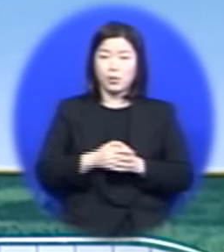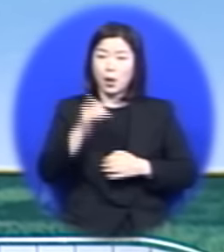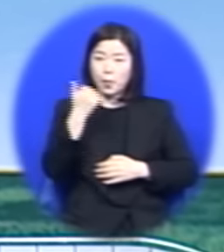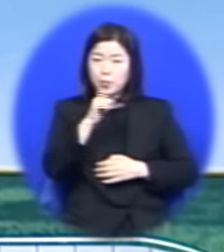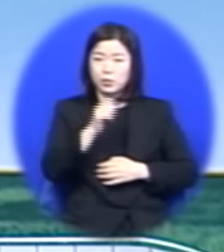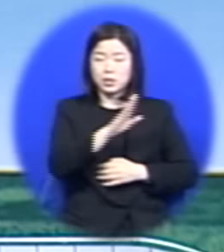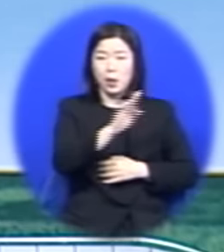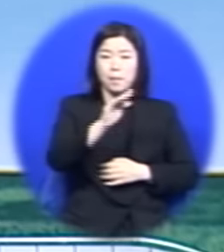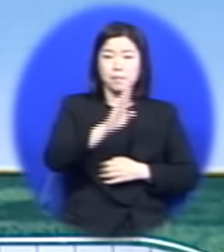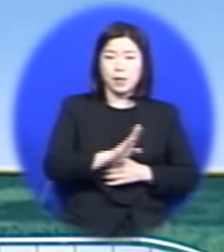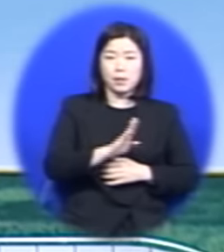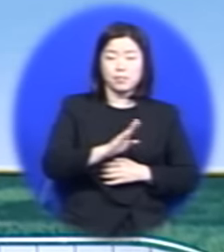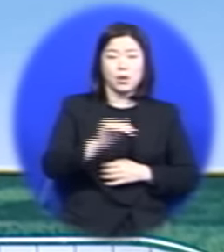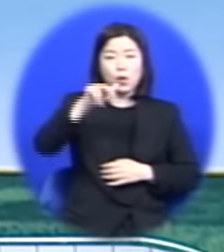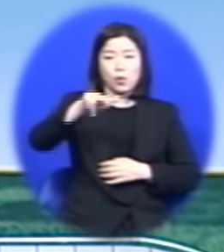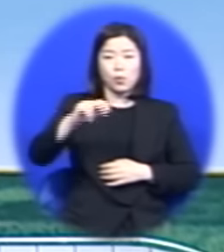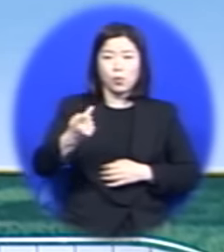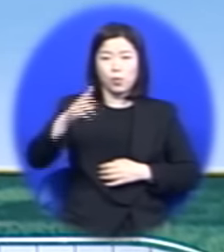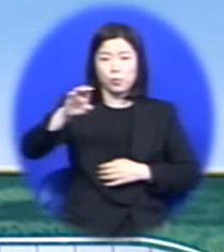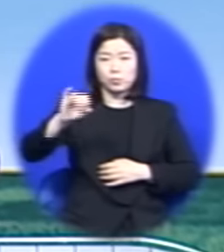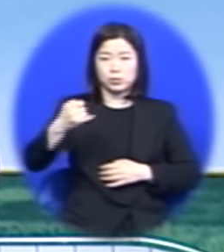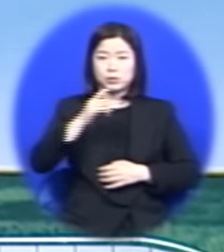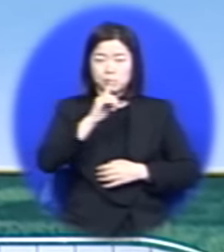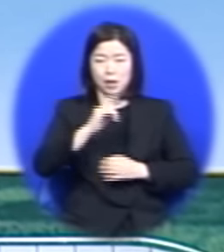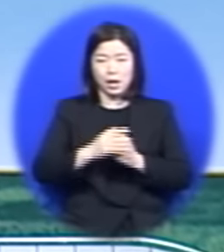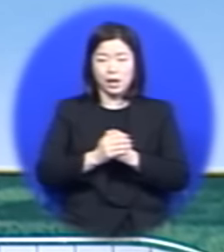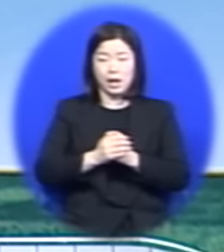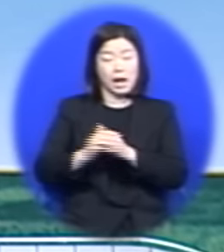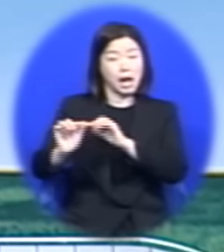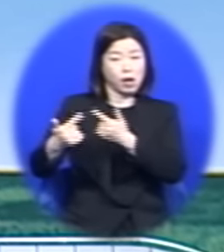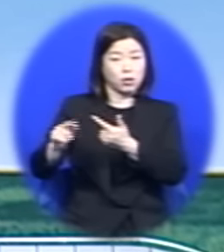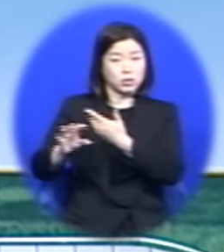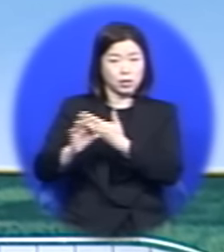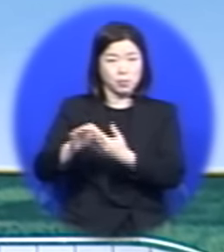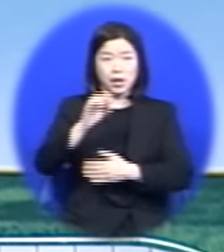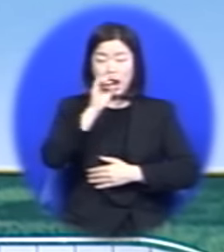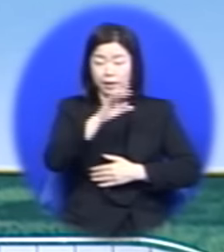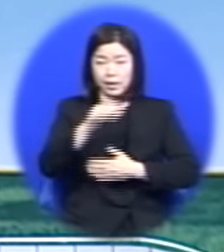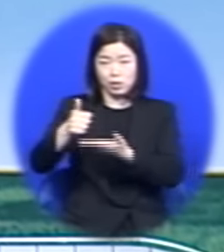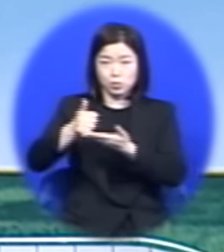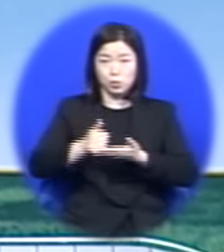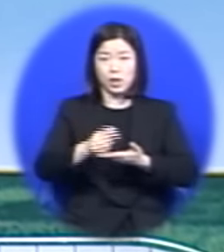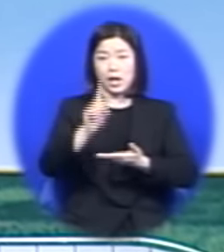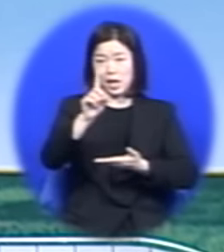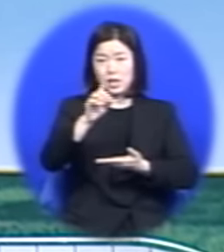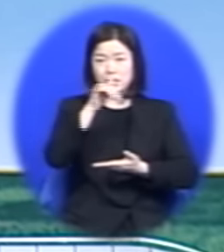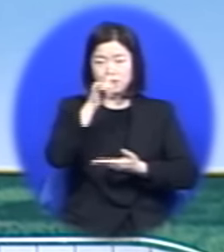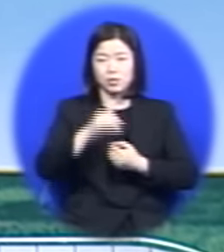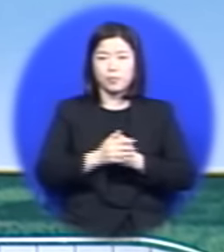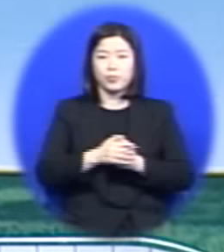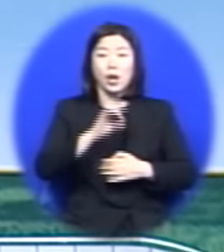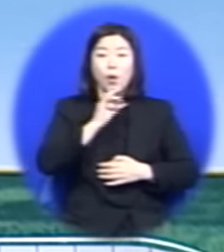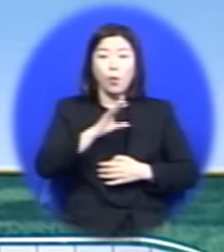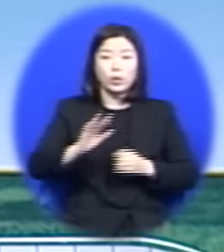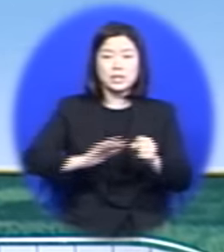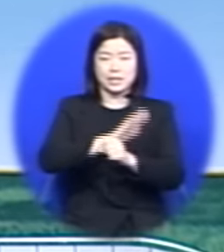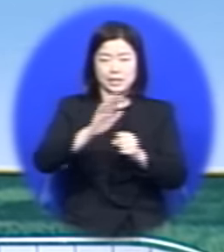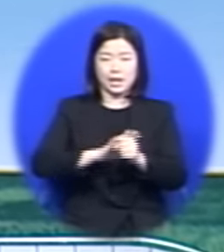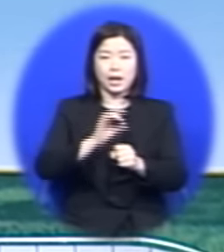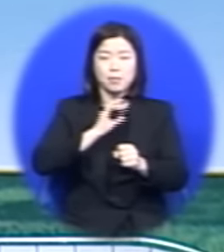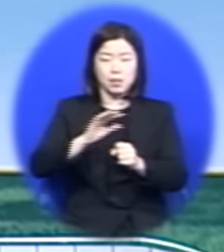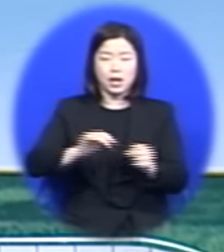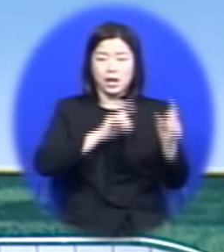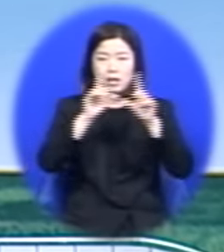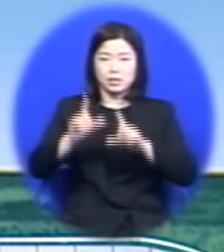변호사인 밥 코프가 말했습니다. 거절하면 안 되는 초대가 딱 하나 있습니다. 오직 사랑만 하며 사는